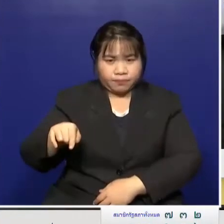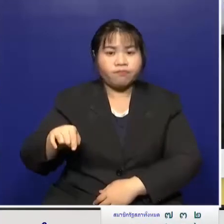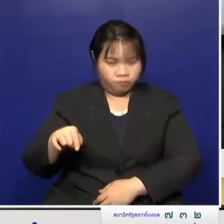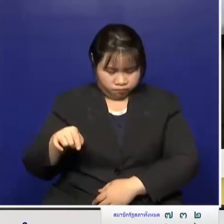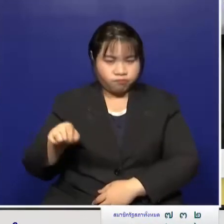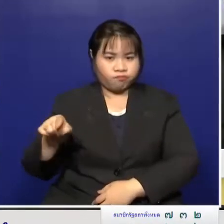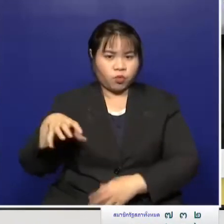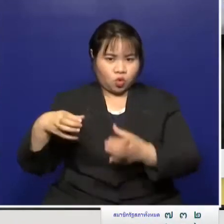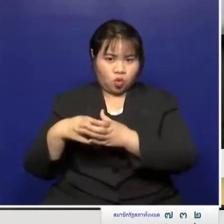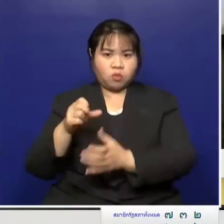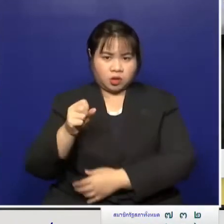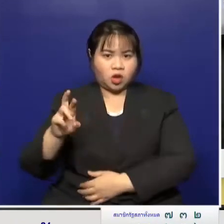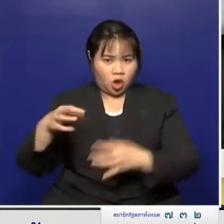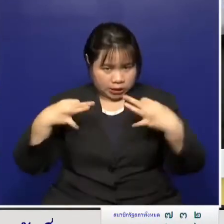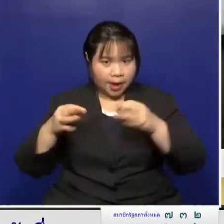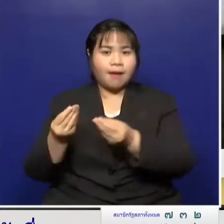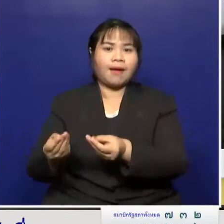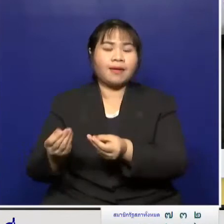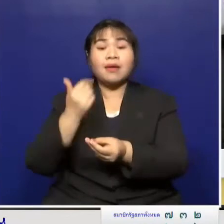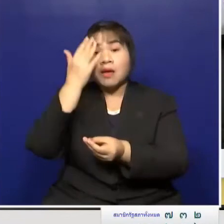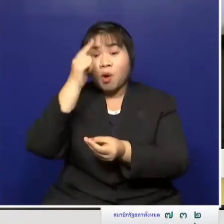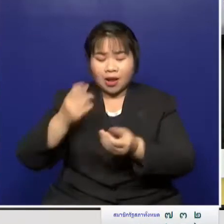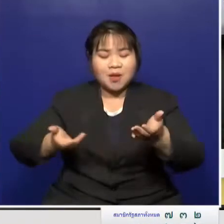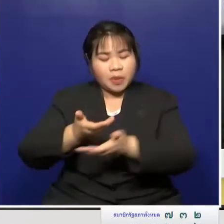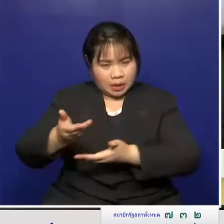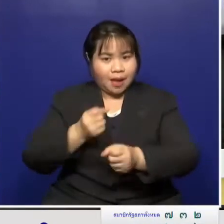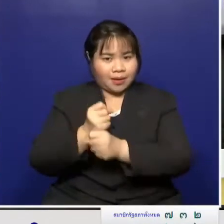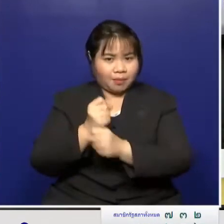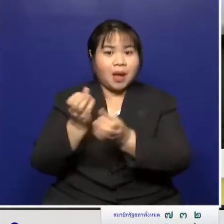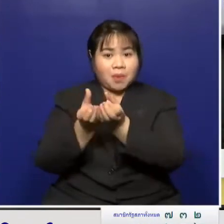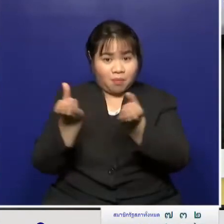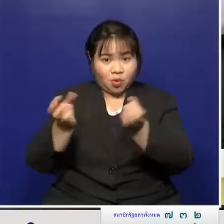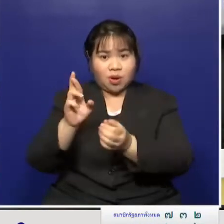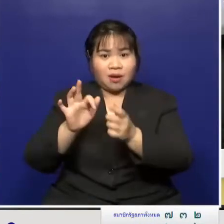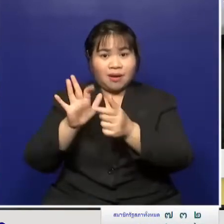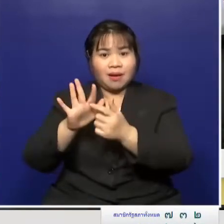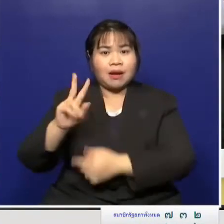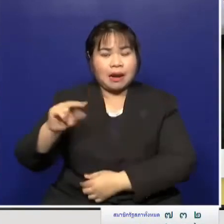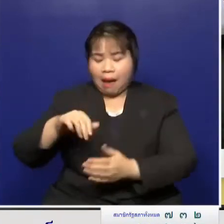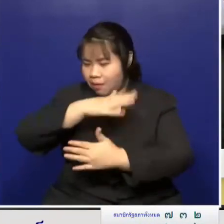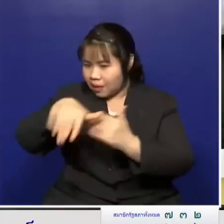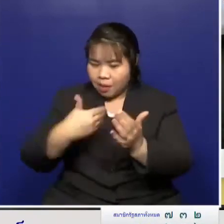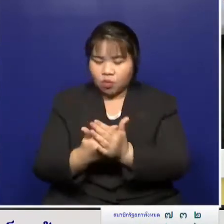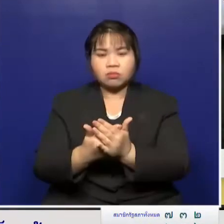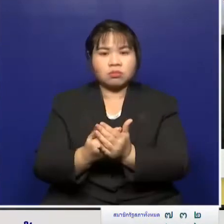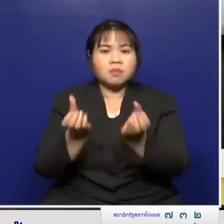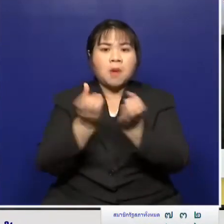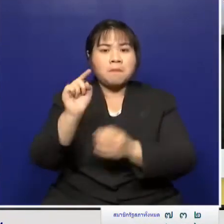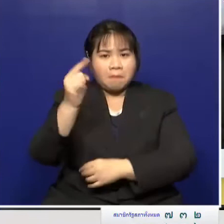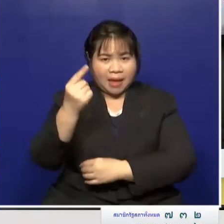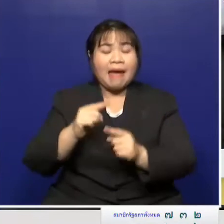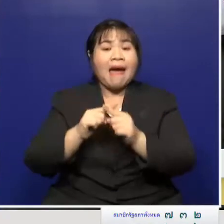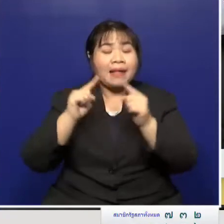สระกับเขาในการพิยนาร่างรันำนูนทั้งฉบับให่โดยทไม่แต่ต้อง